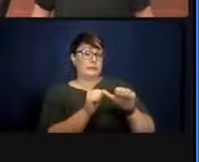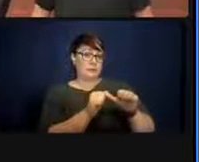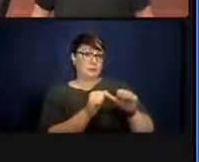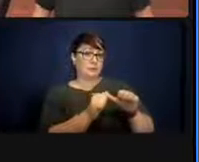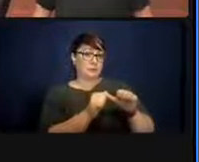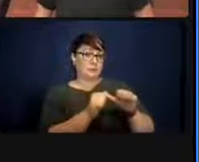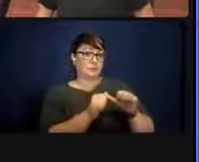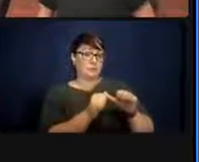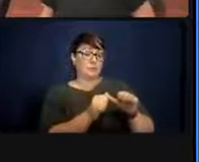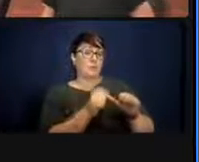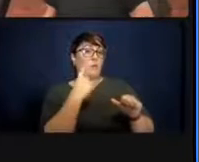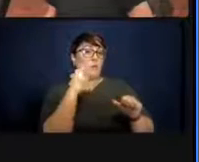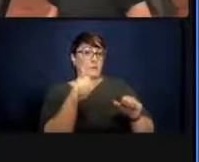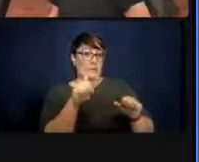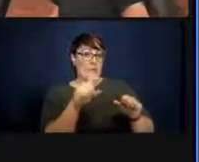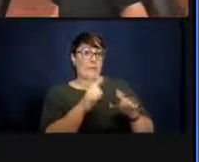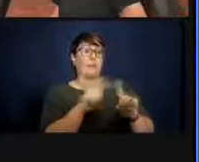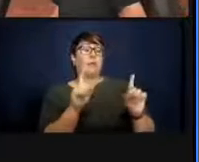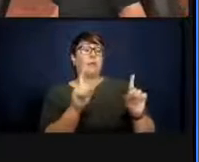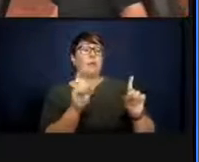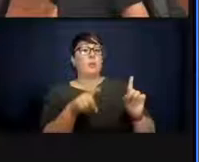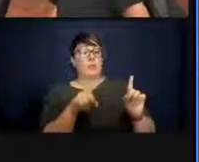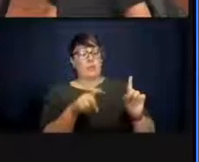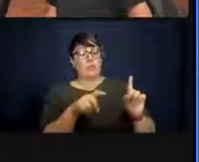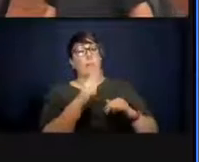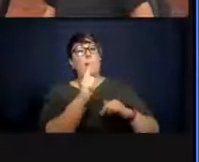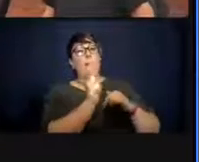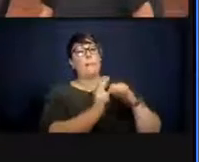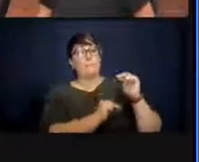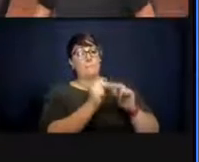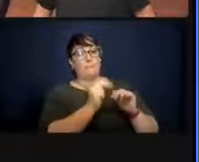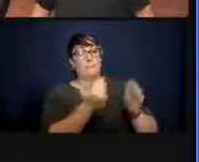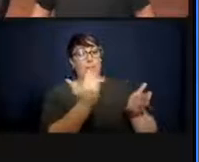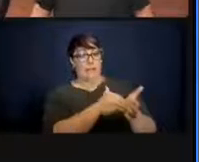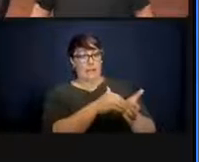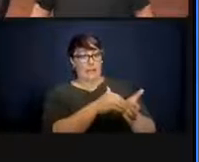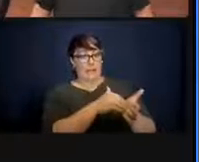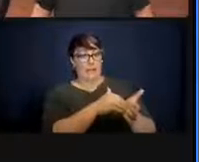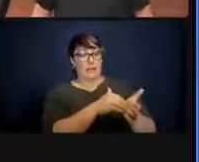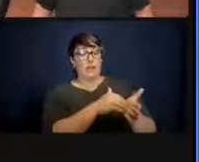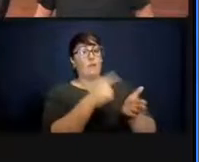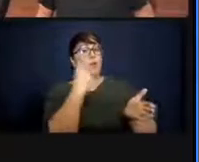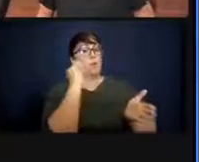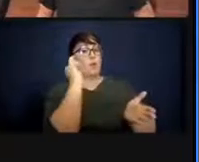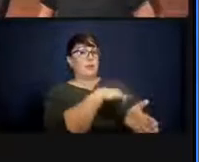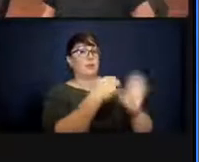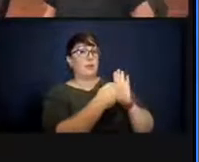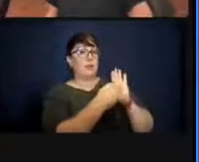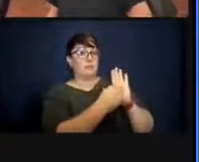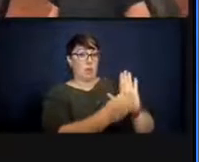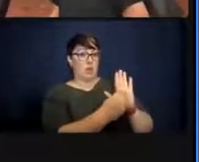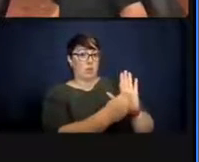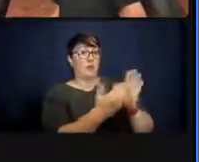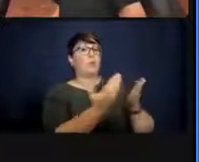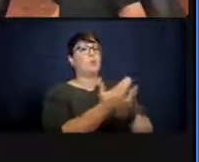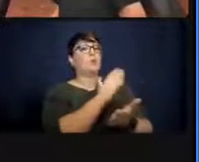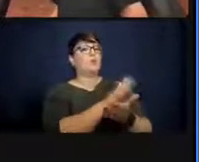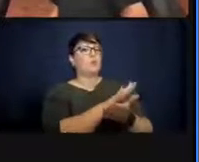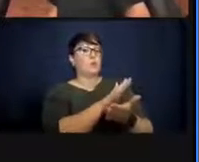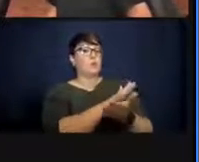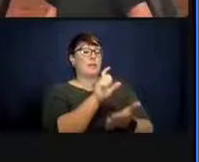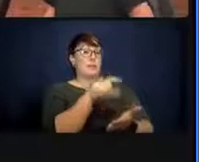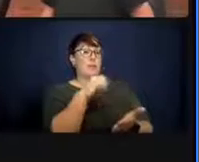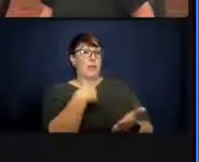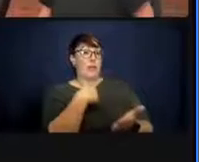سنستمر بالقيام بهذا الموضوع لأننا نحن بحاجة لإعادة بناء المدارس وفقا لهذا النموذج. إذن إن